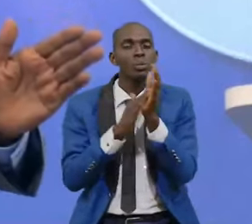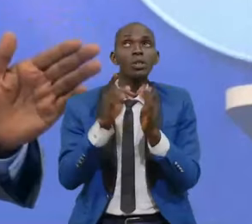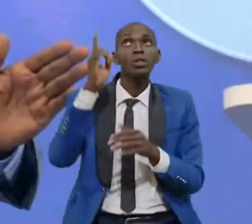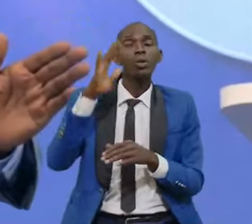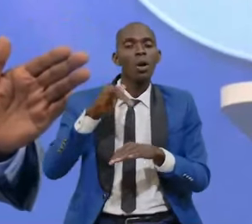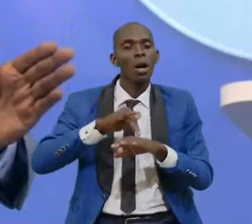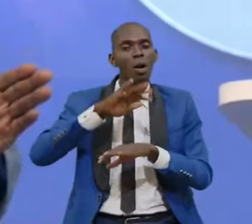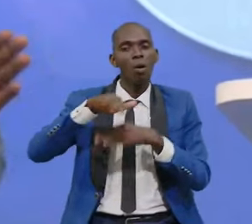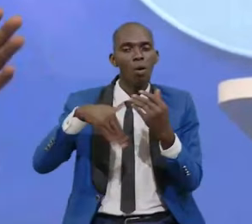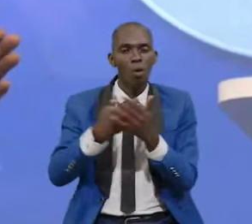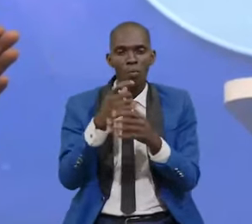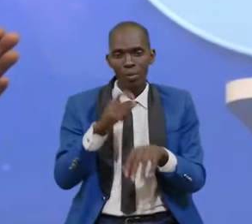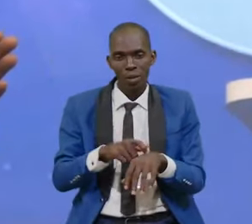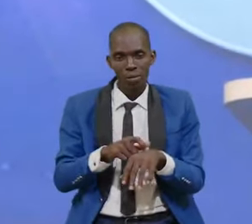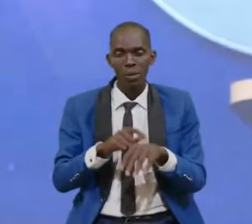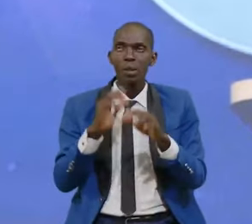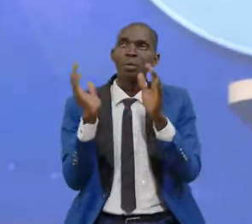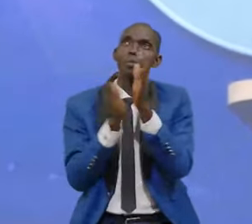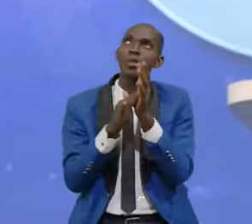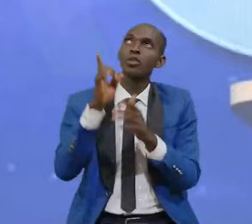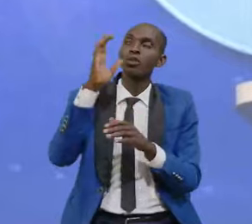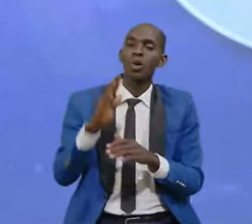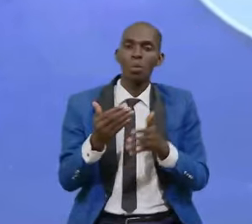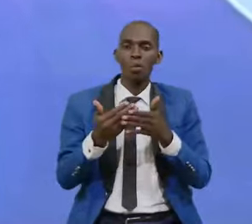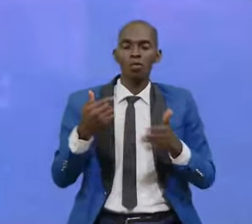Dieu avant la manifestation.